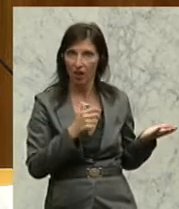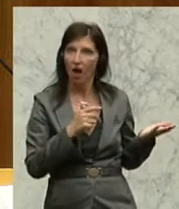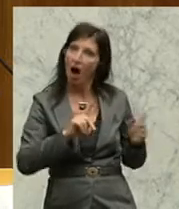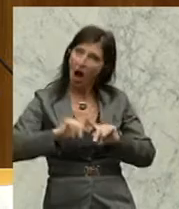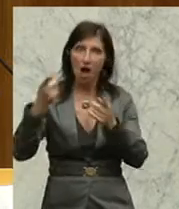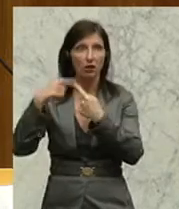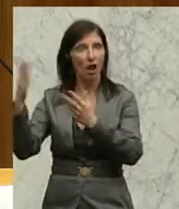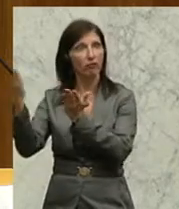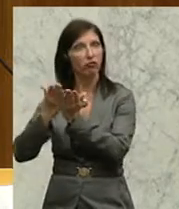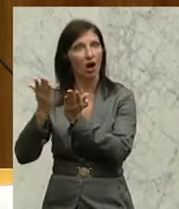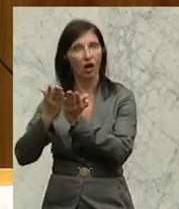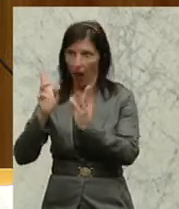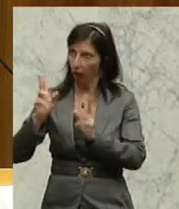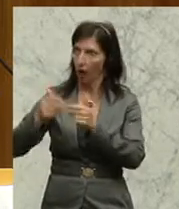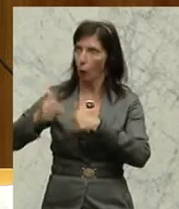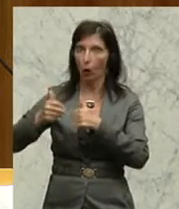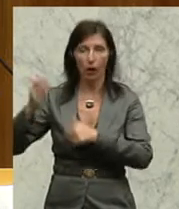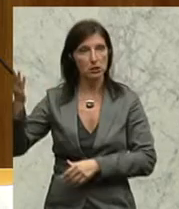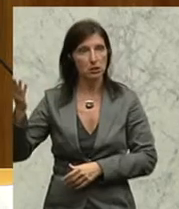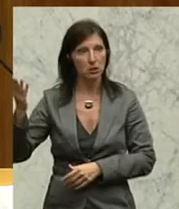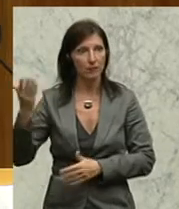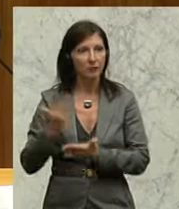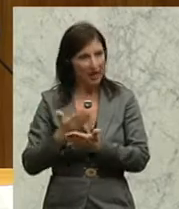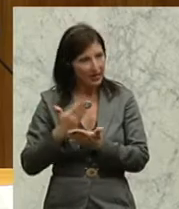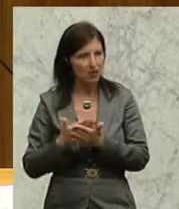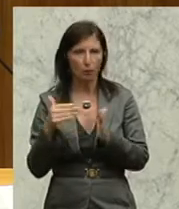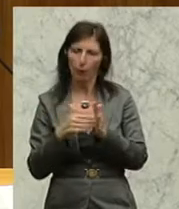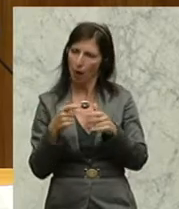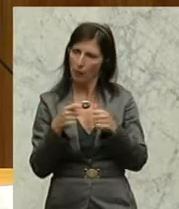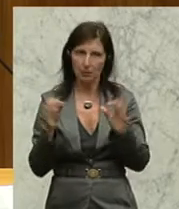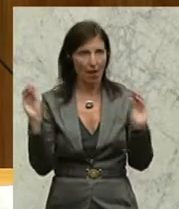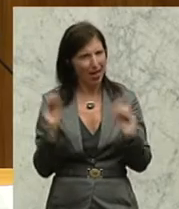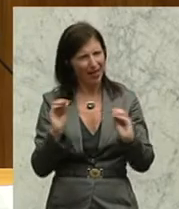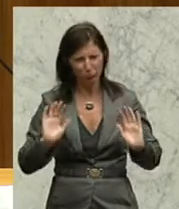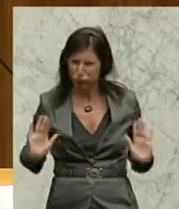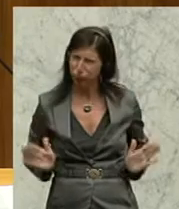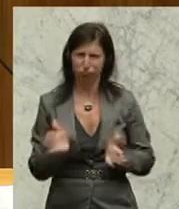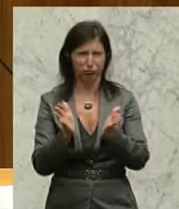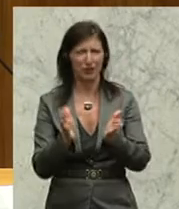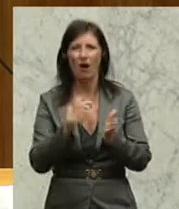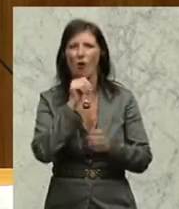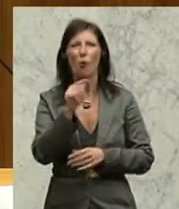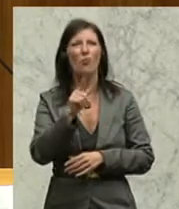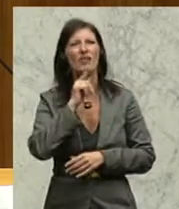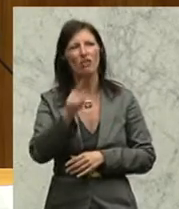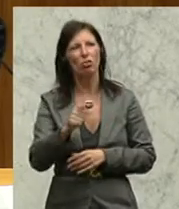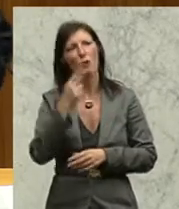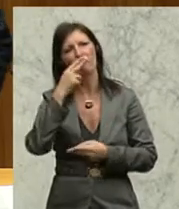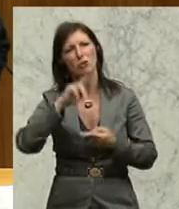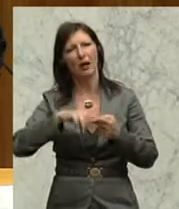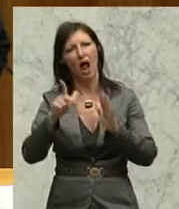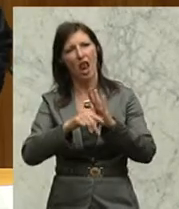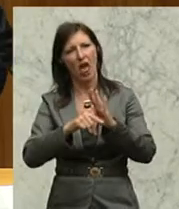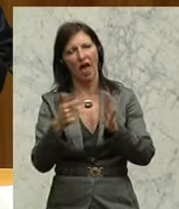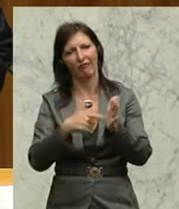und daher brauchen wir echte maßnahmen die es nach vorne drängen uns nicht der wahlplakate versprechen von der öbb